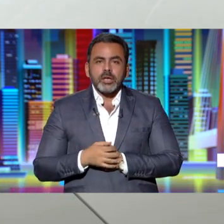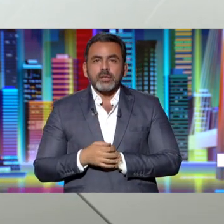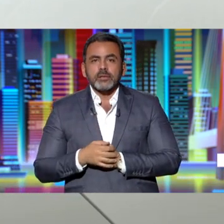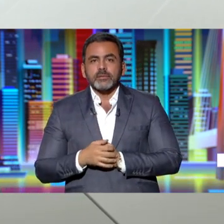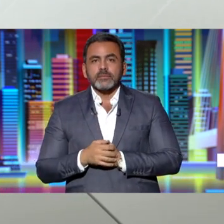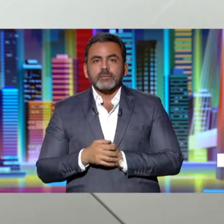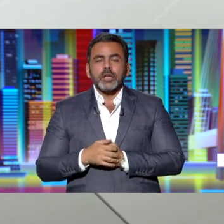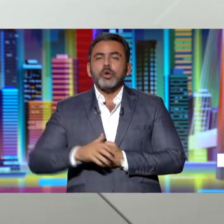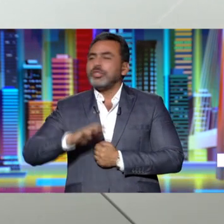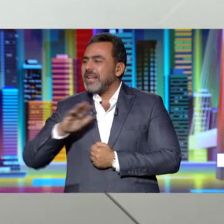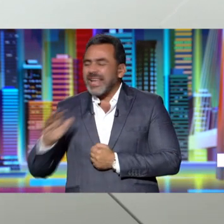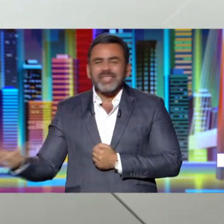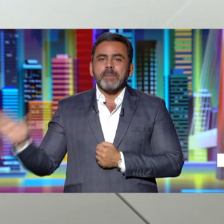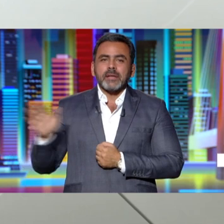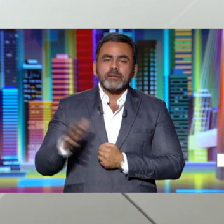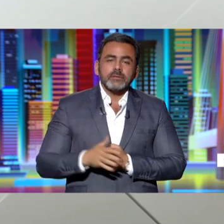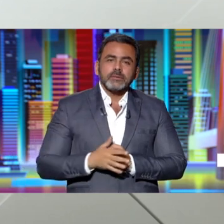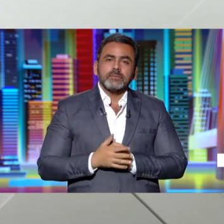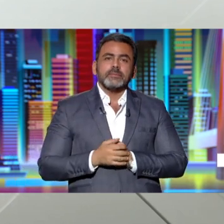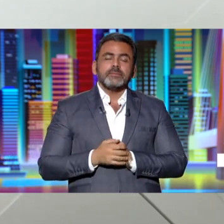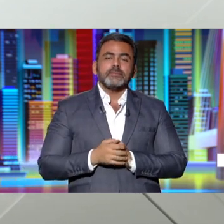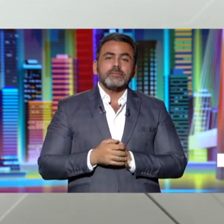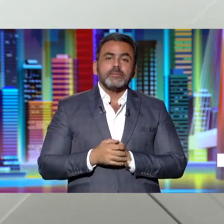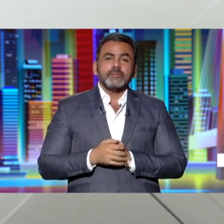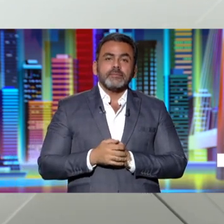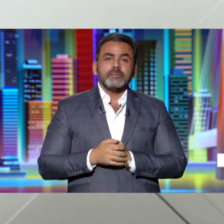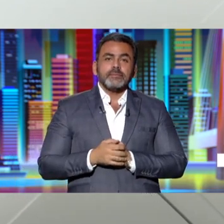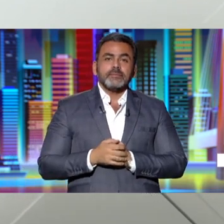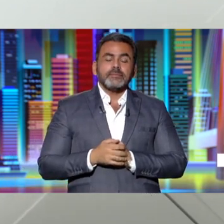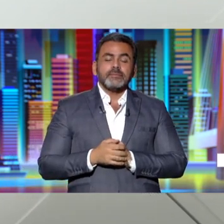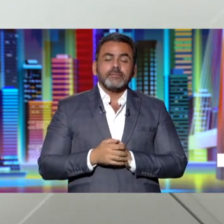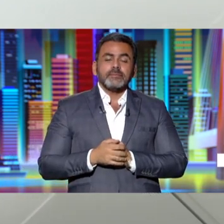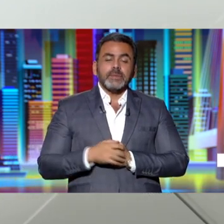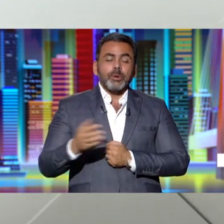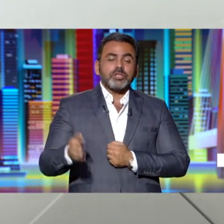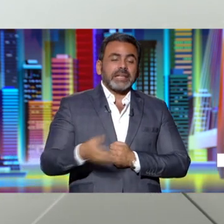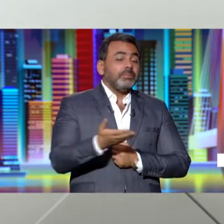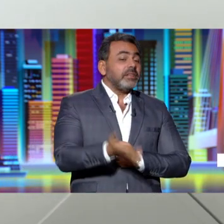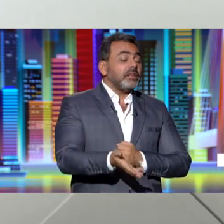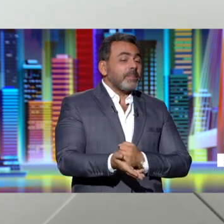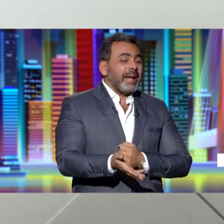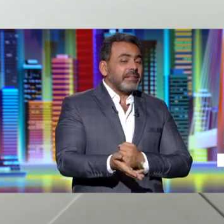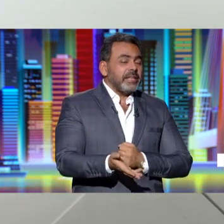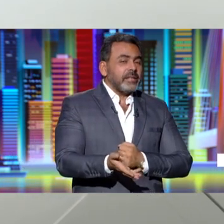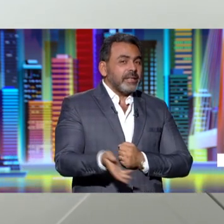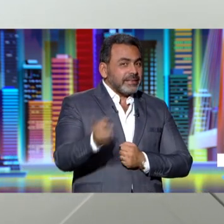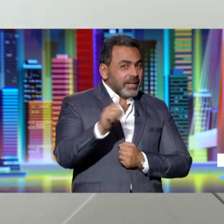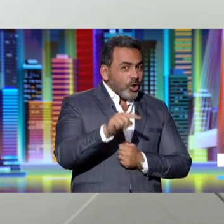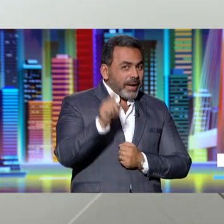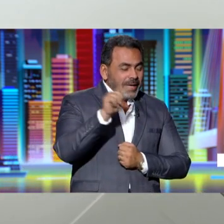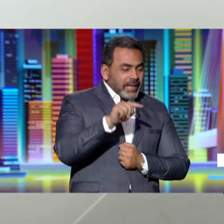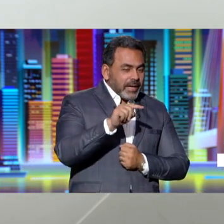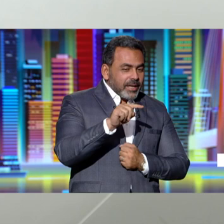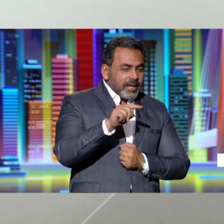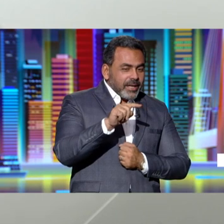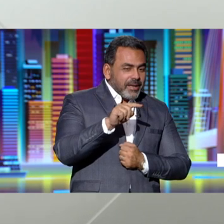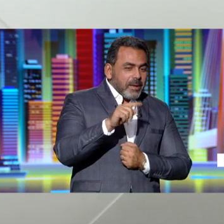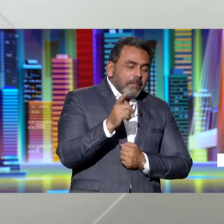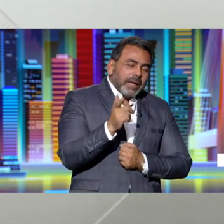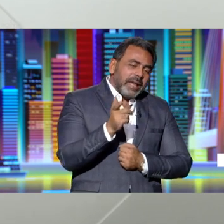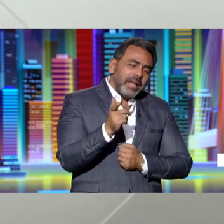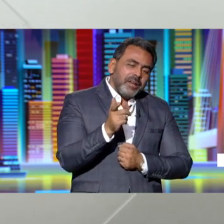القدس الشرقيه القدس القديمه طب لو استخدمت 2 ا ا تاني اهو باكد